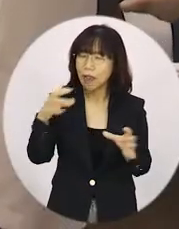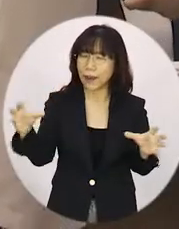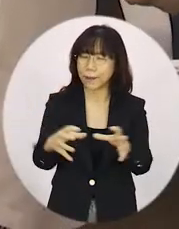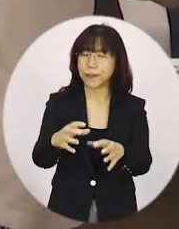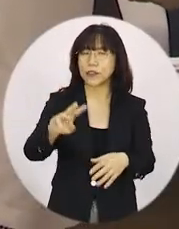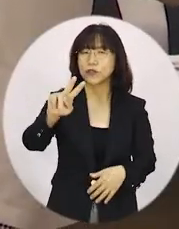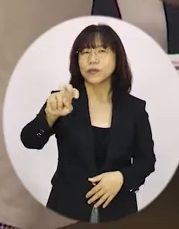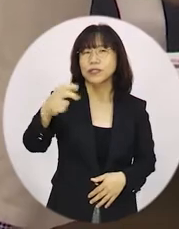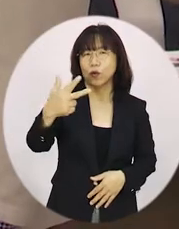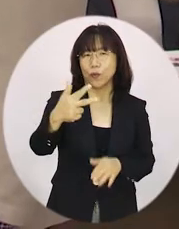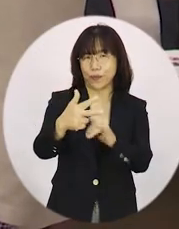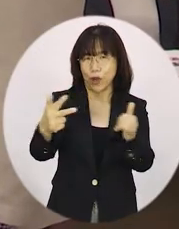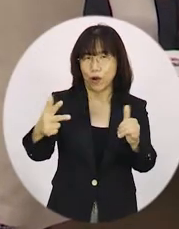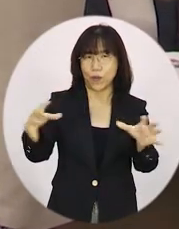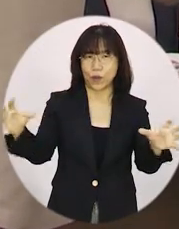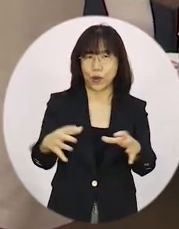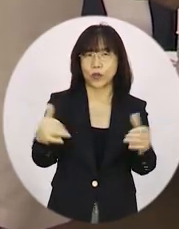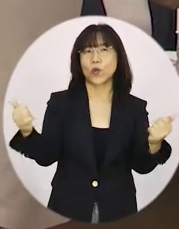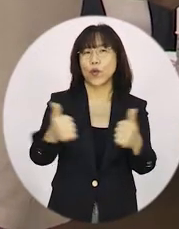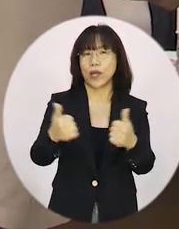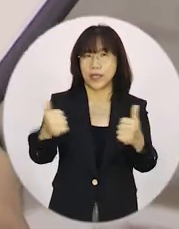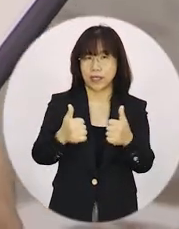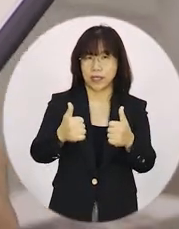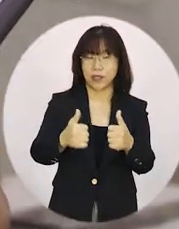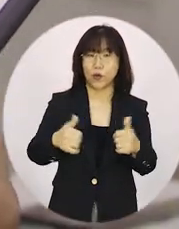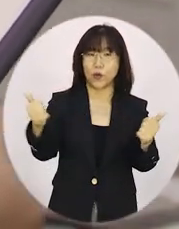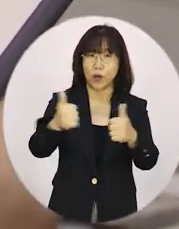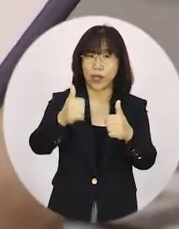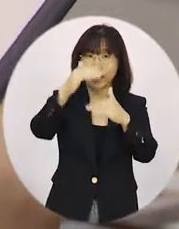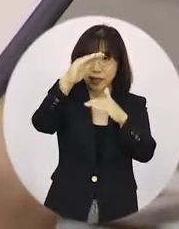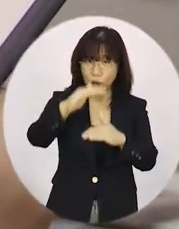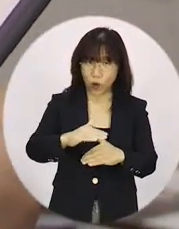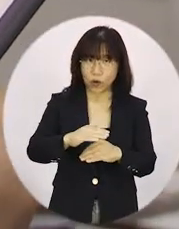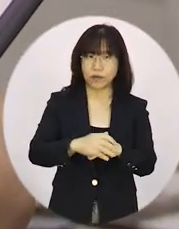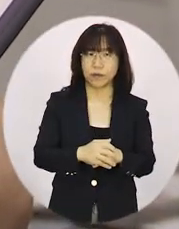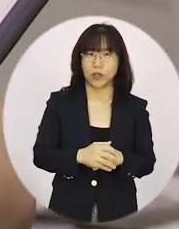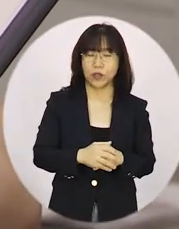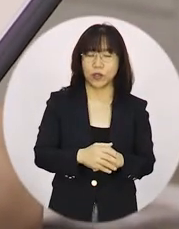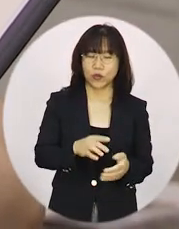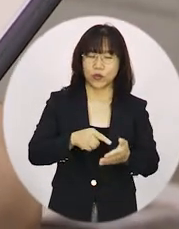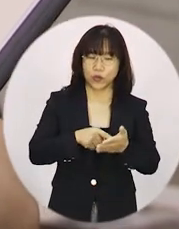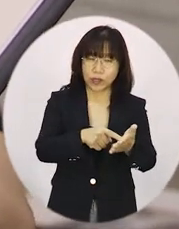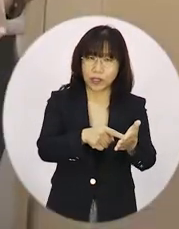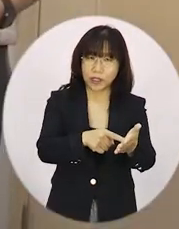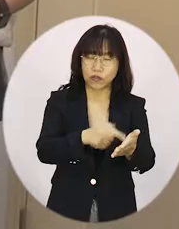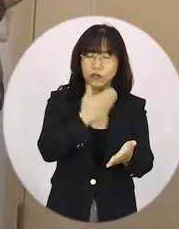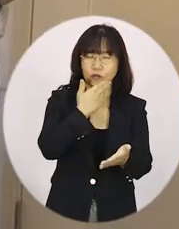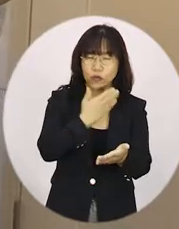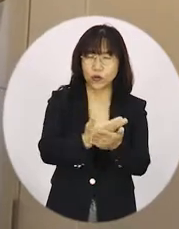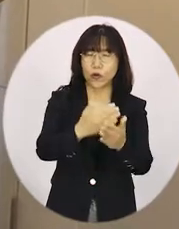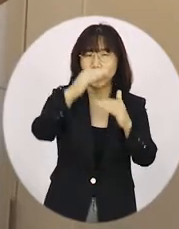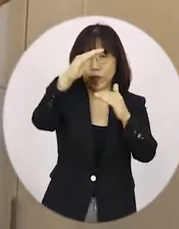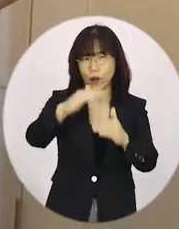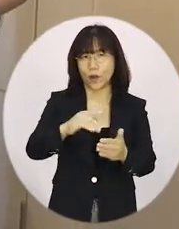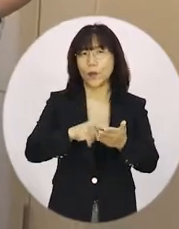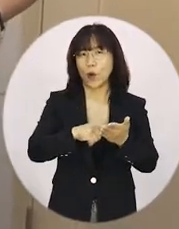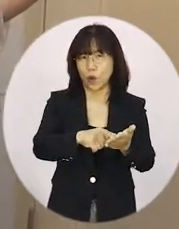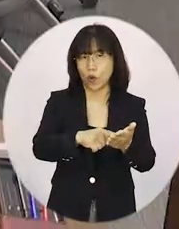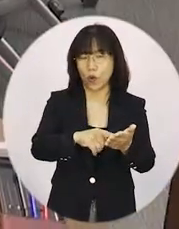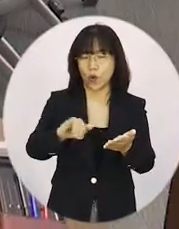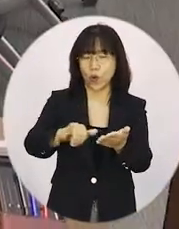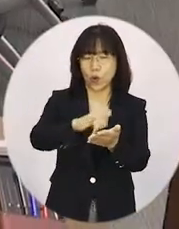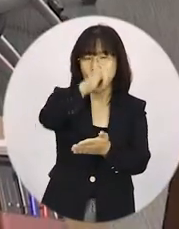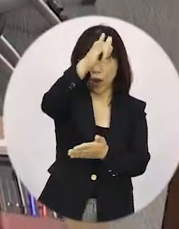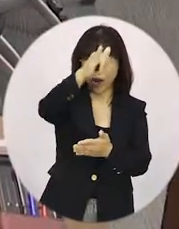의원 27명이 참석했습니다. 회의에서는 먼저 추진위원회 주요 활동사항 보고가 있었으며